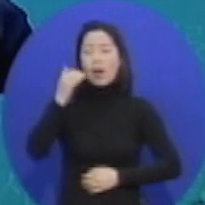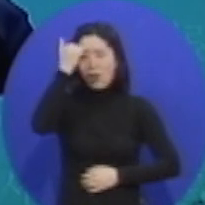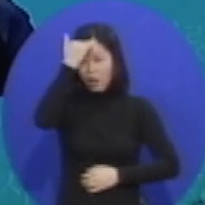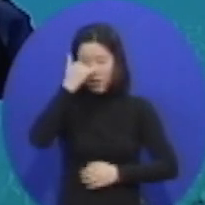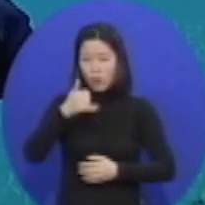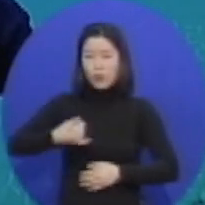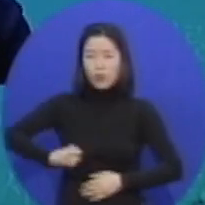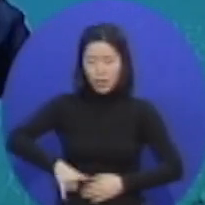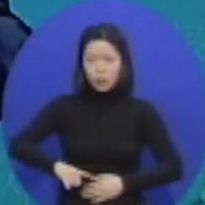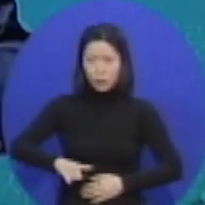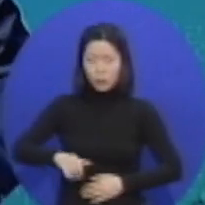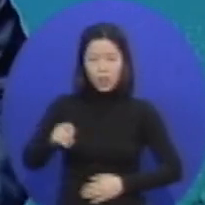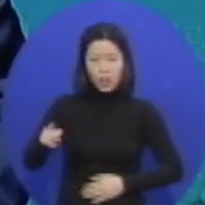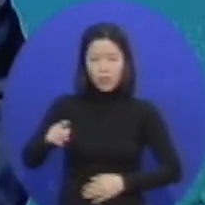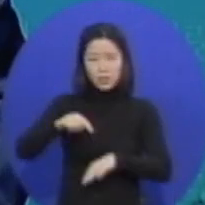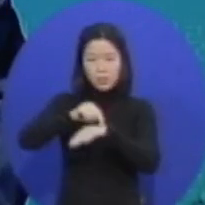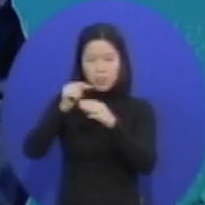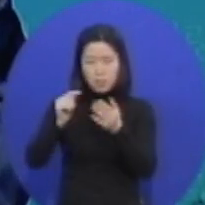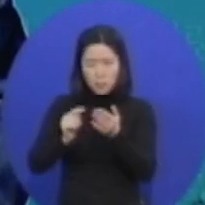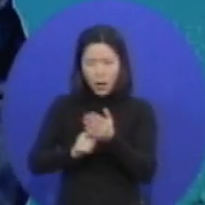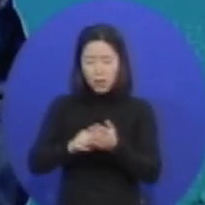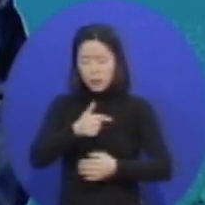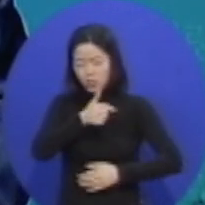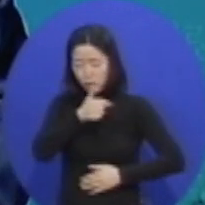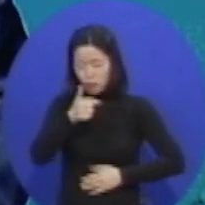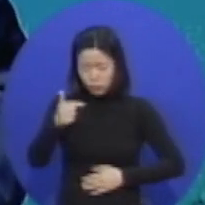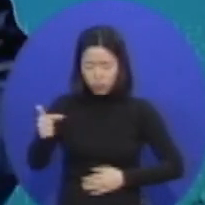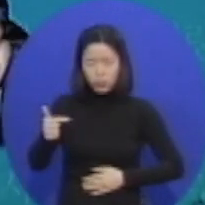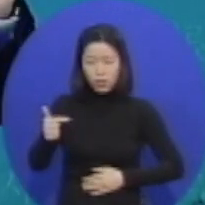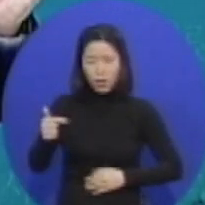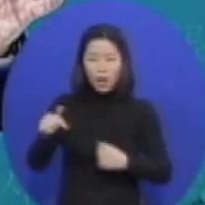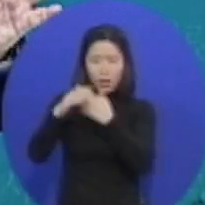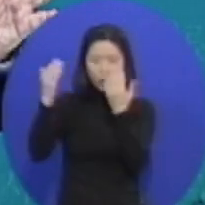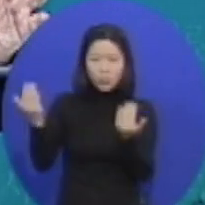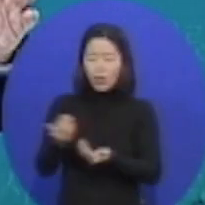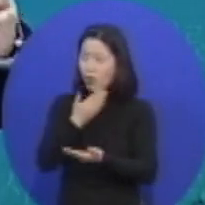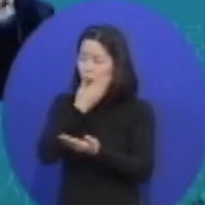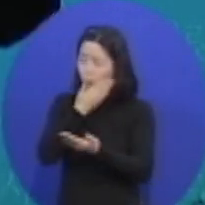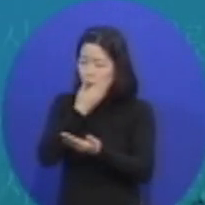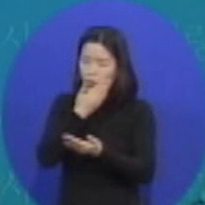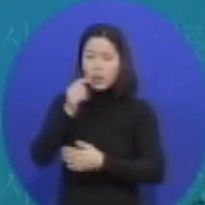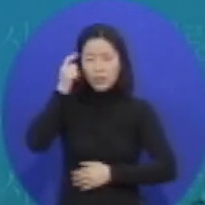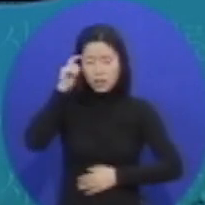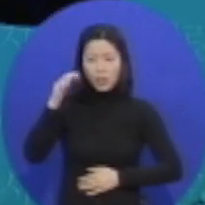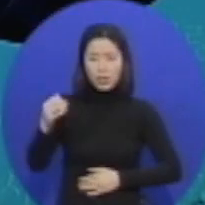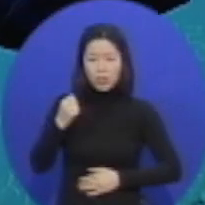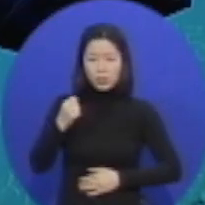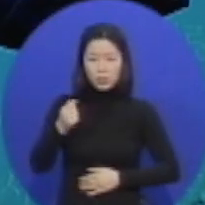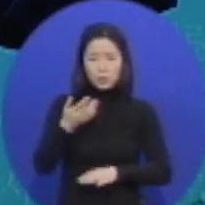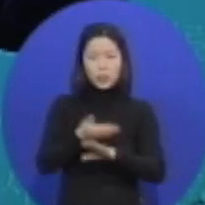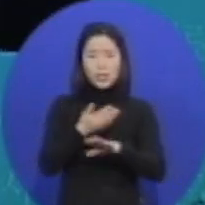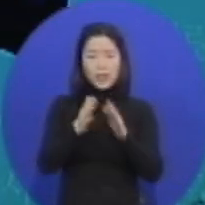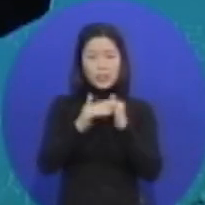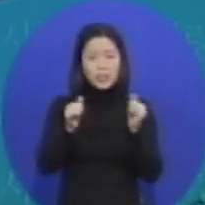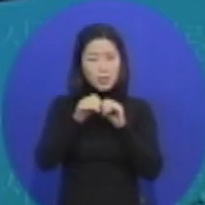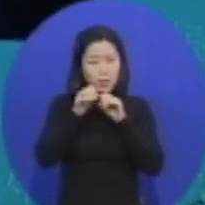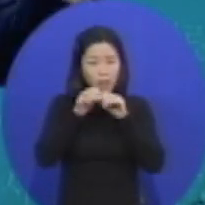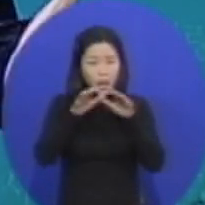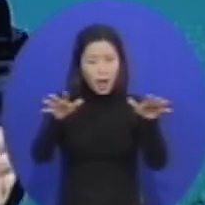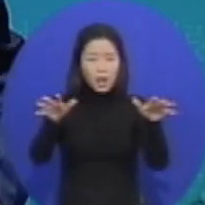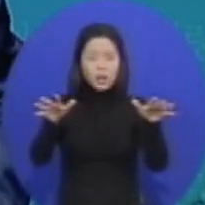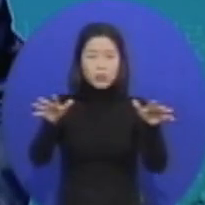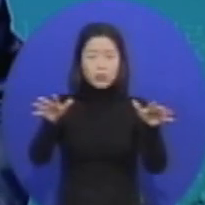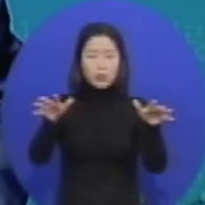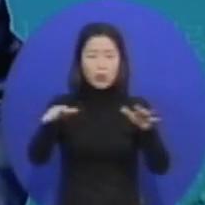2분이 효심이 아주 크구나 다 귀하게 여기고 사람들에게 알려서 사람들의 귀감이